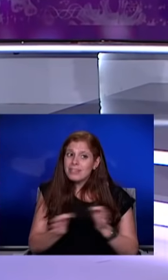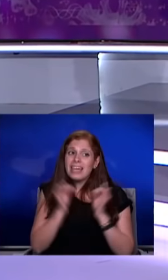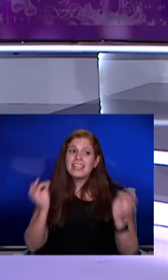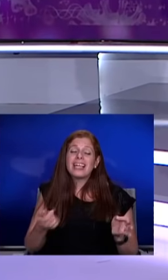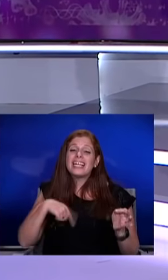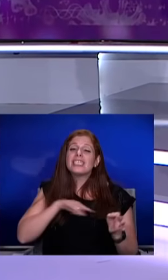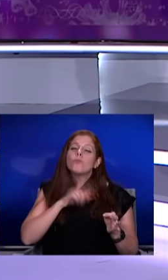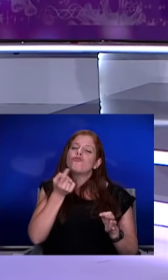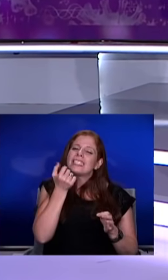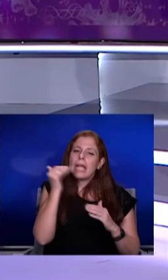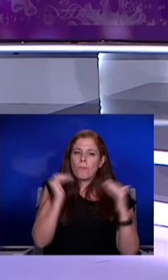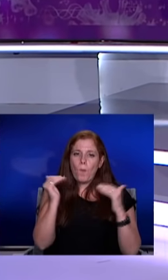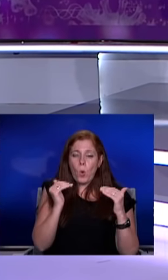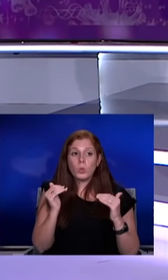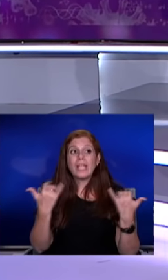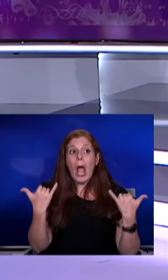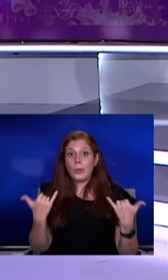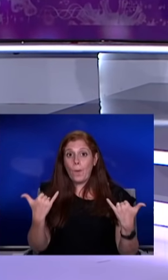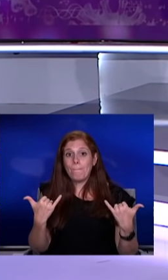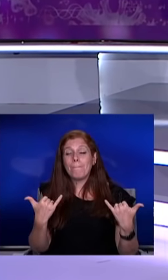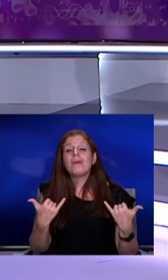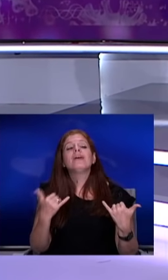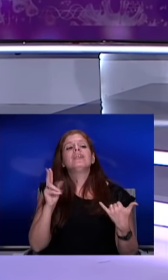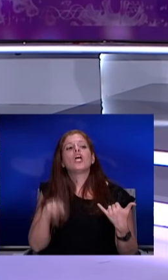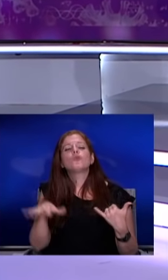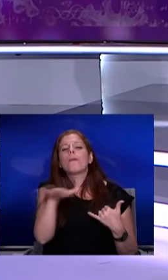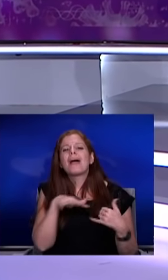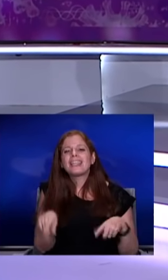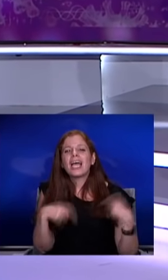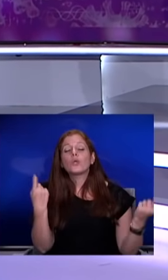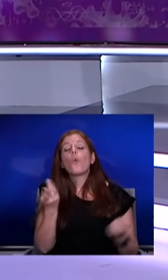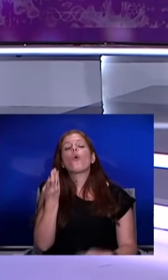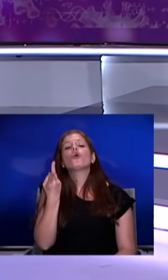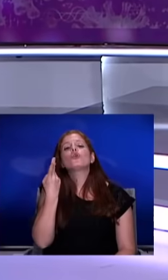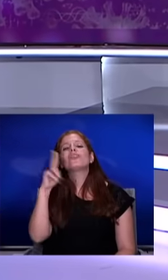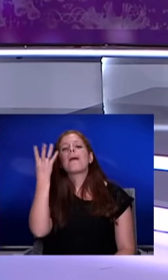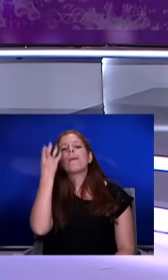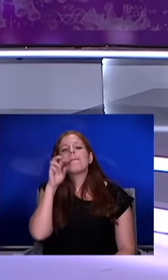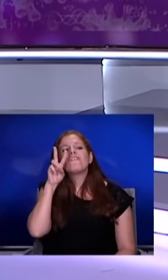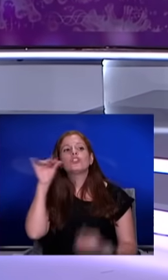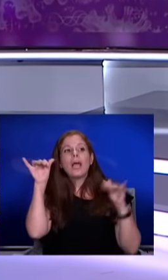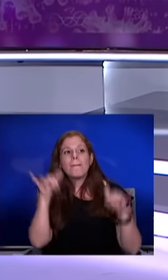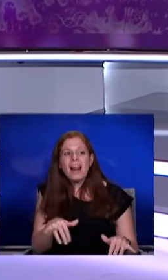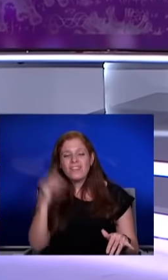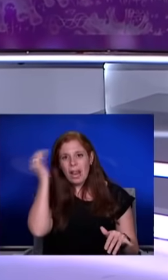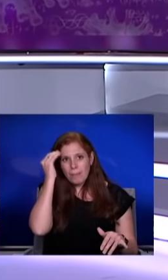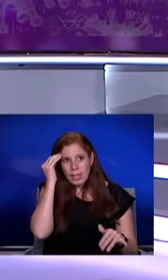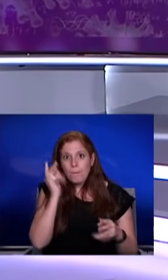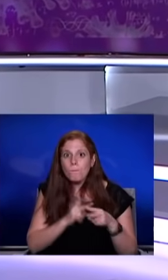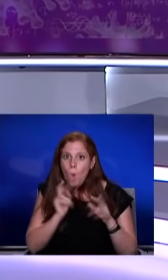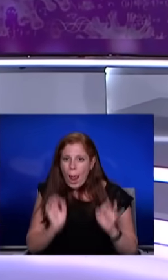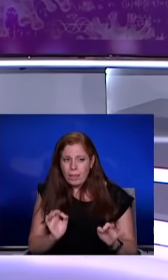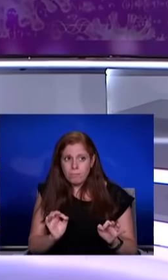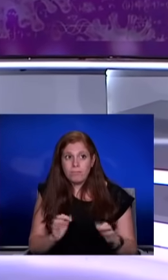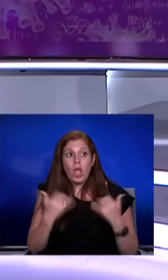בשביל קצת פרופורציות. היום בין החגים יש במערכת החינוך יותר מ-40 אלף תלמידים מאומתים. עכשיו תדמיינו